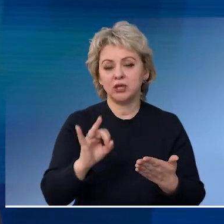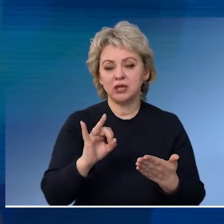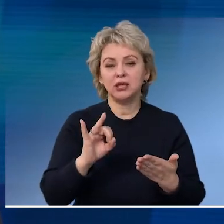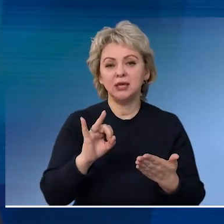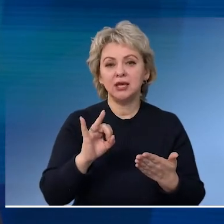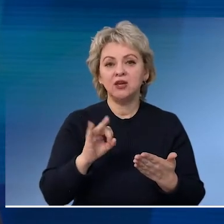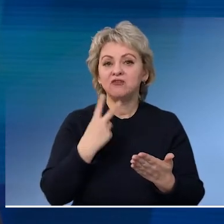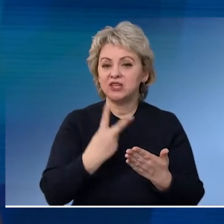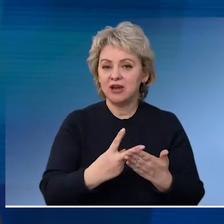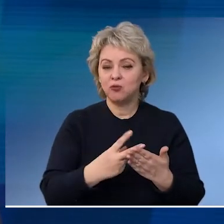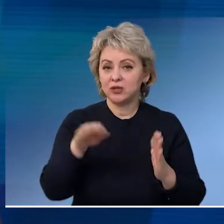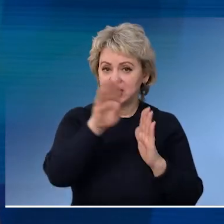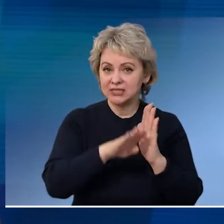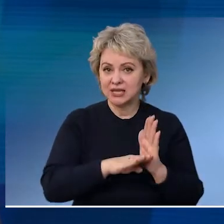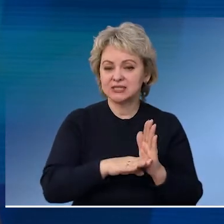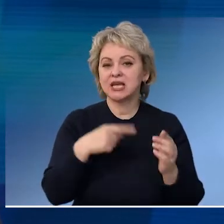и